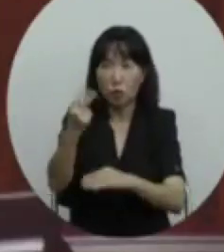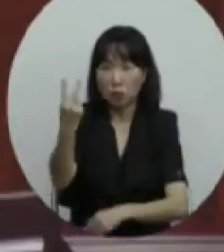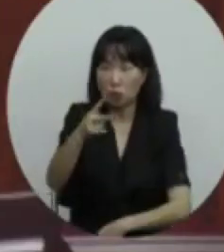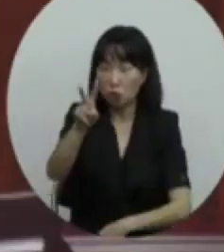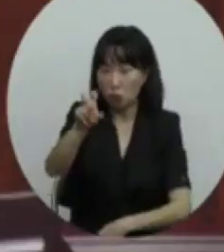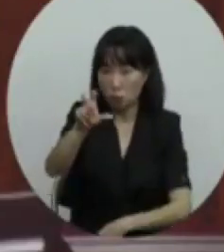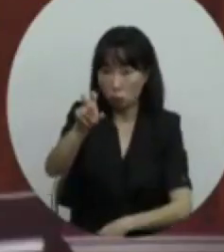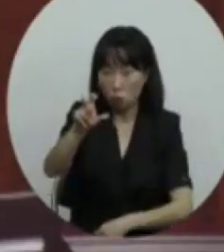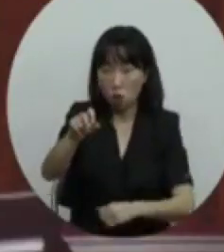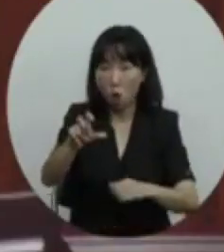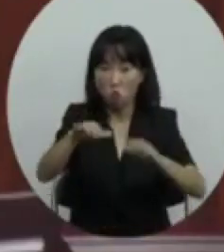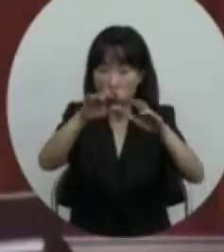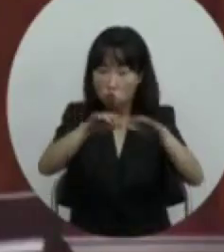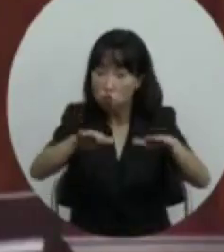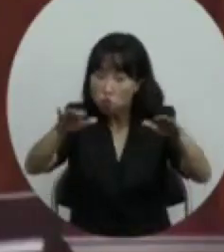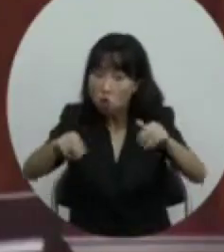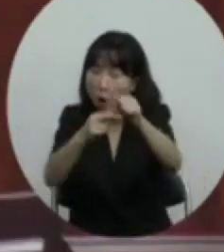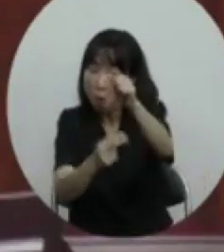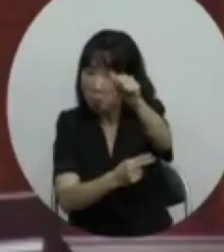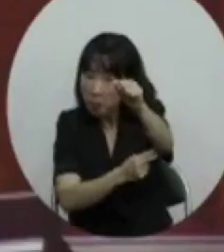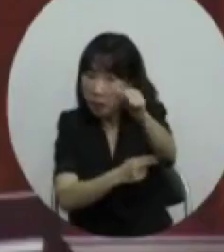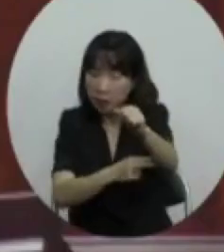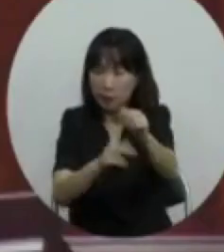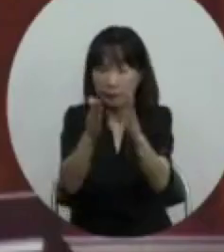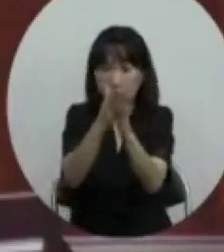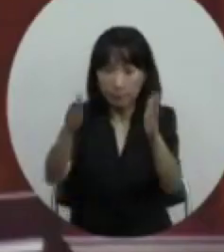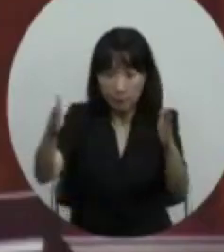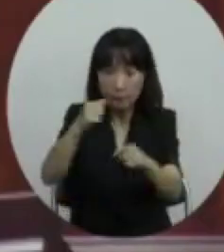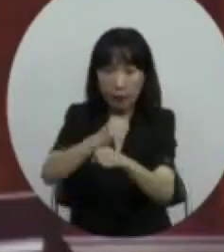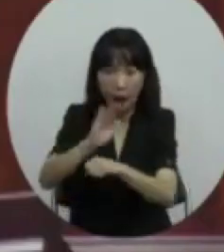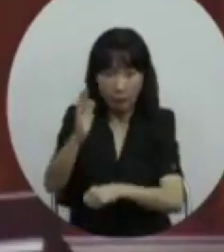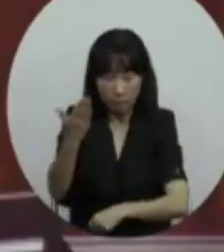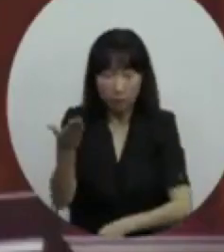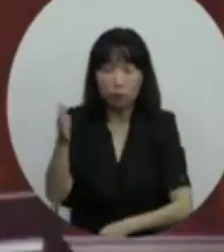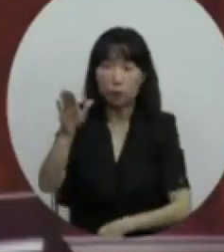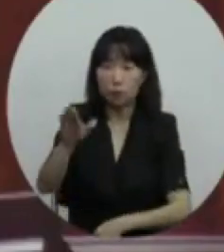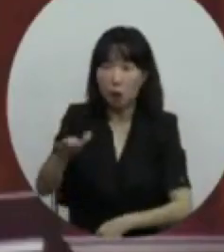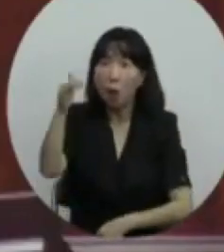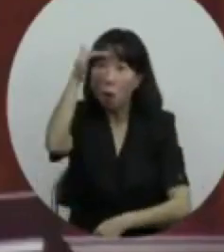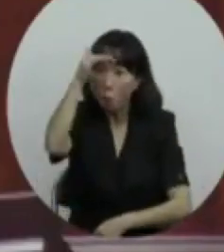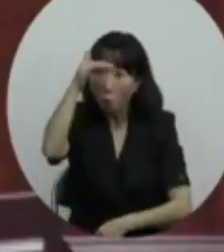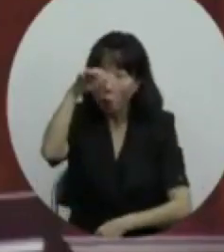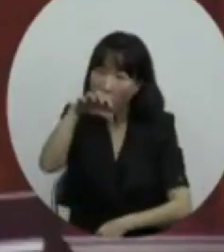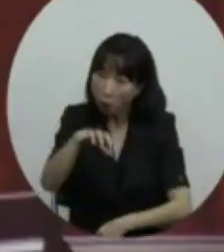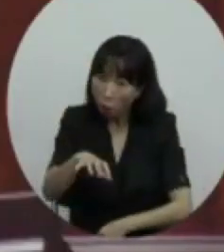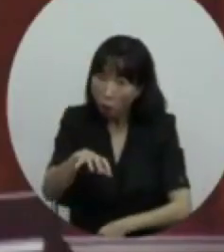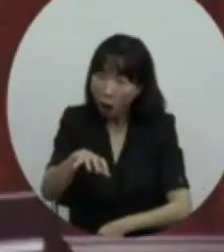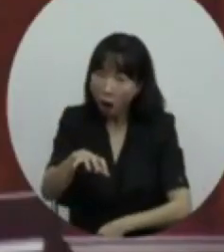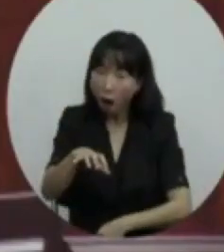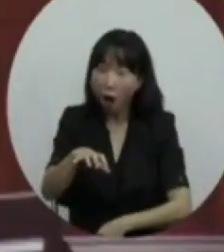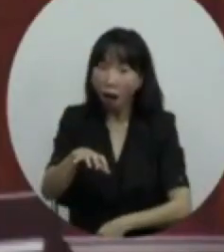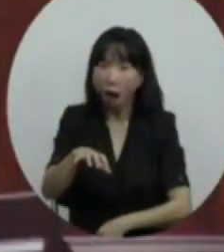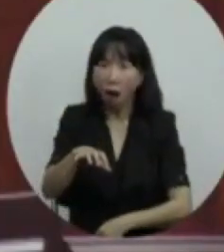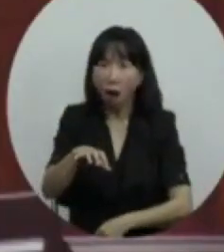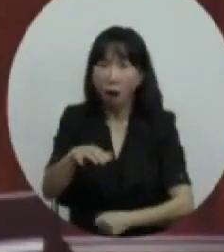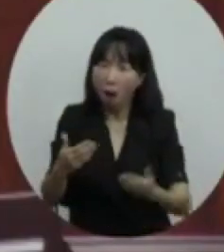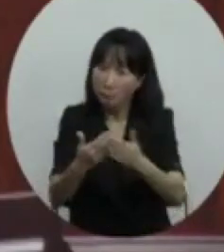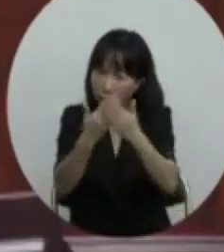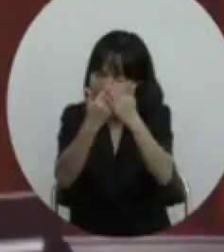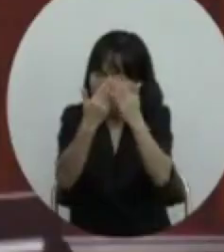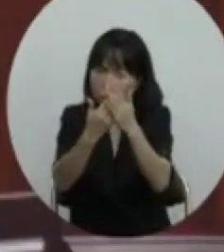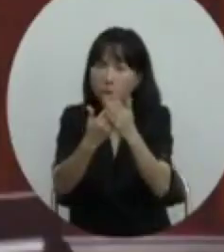출렁다리 개통과 함께 새로운 관광 전략으로 관광 발전 원년을